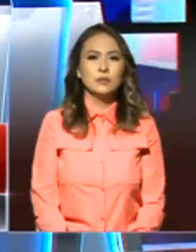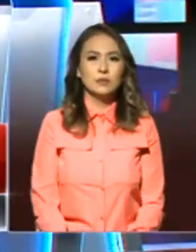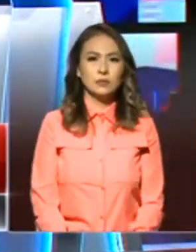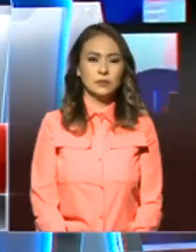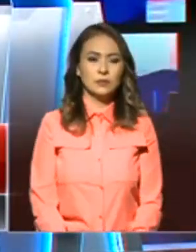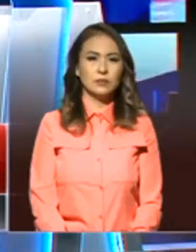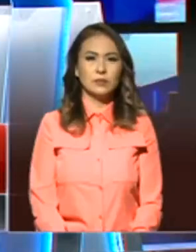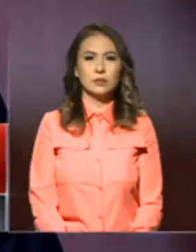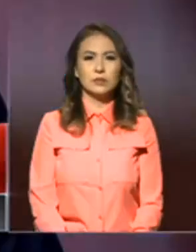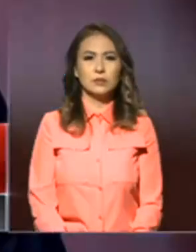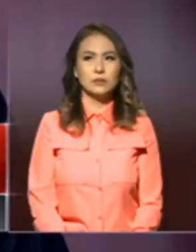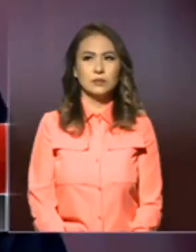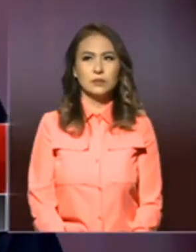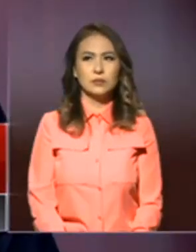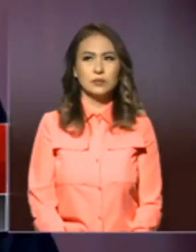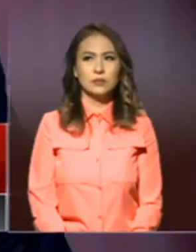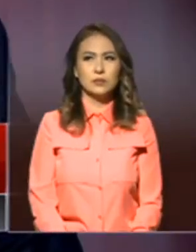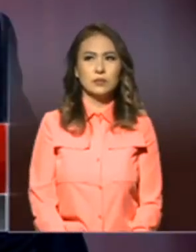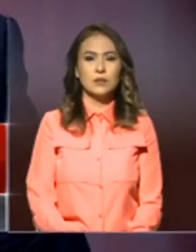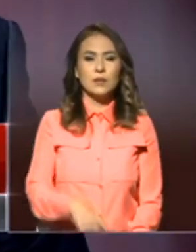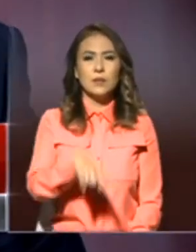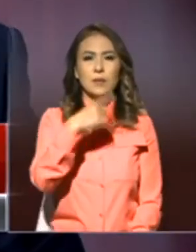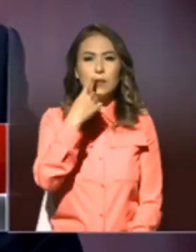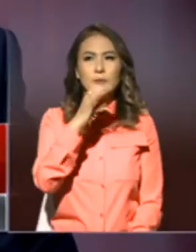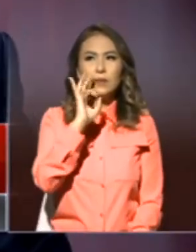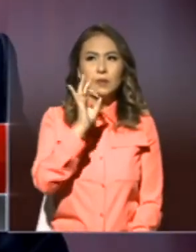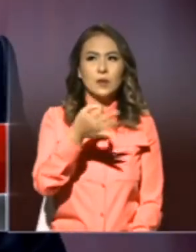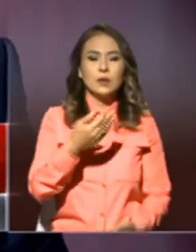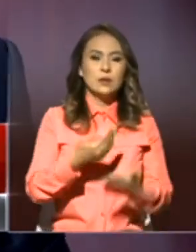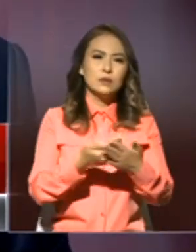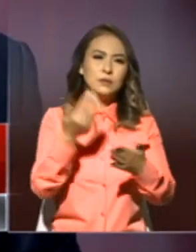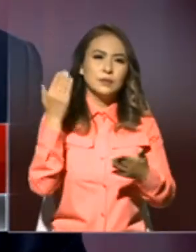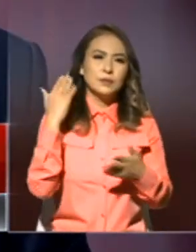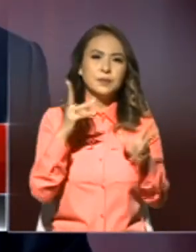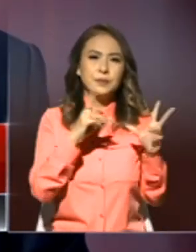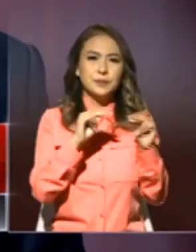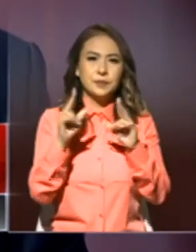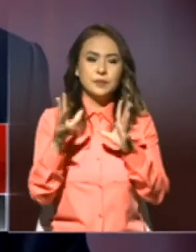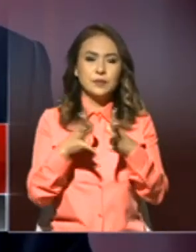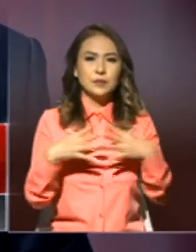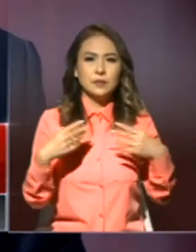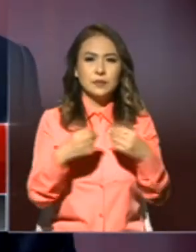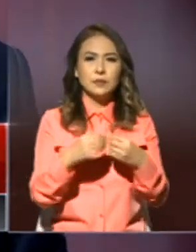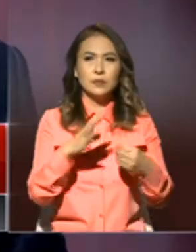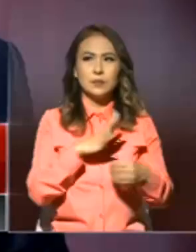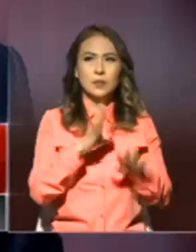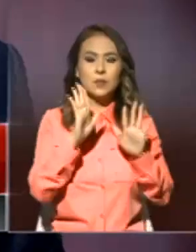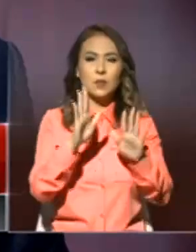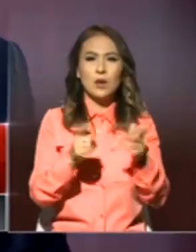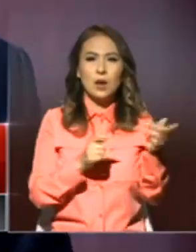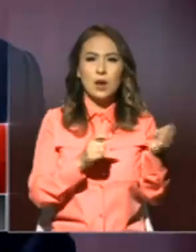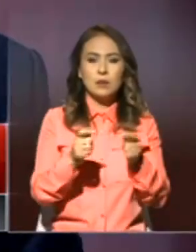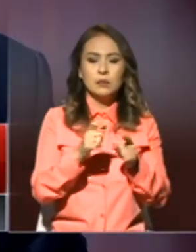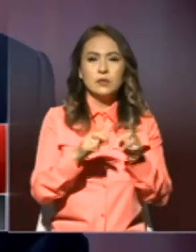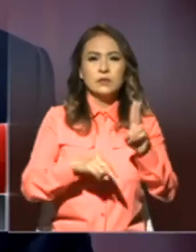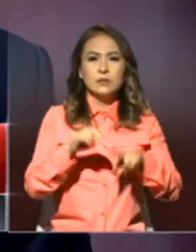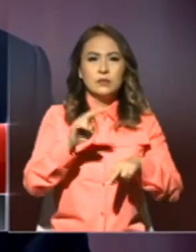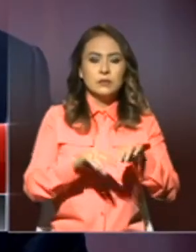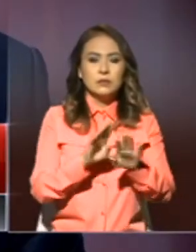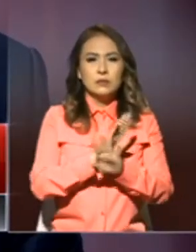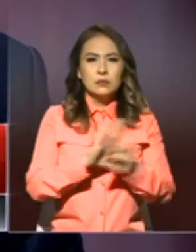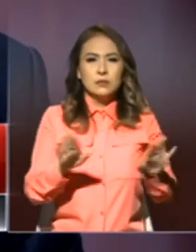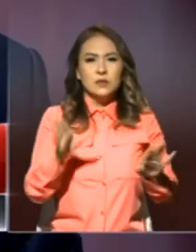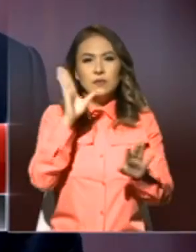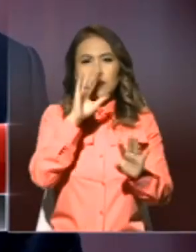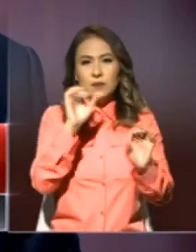сөзіңді қолдап жүрейін. Айтып тұрған сөзің бәрі дұрыс. Оған дейін алдында бақыт отбасыда, яғни сіз тек қана әкімдік салған үйден емес, нарықтан да алуға мүмкіндік